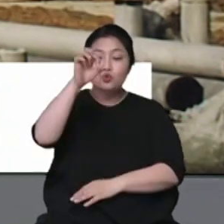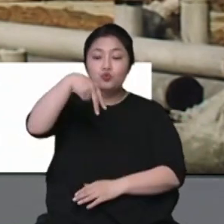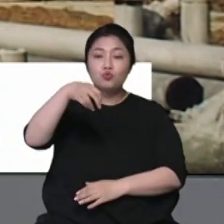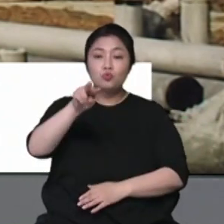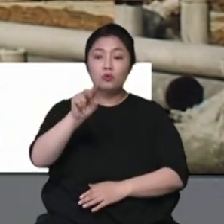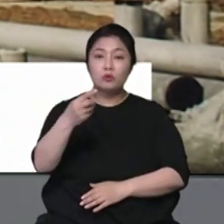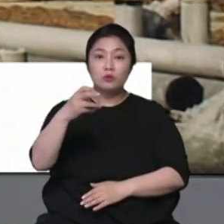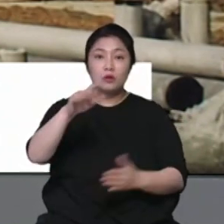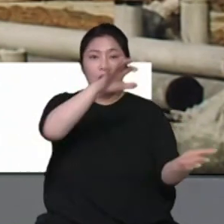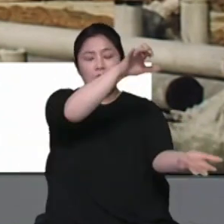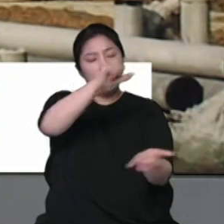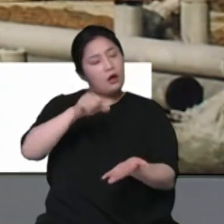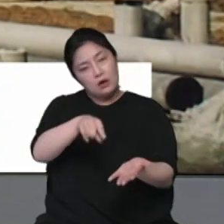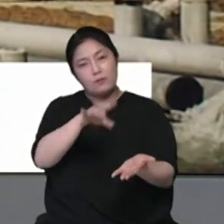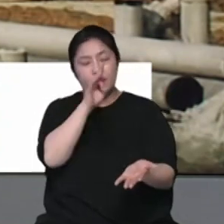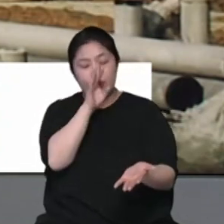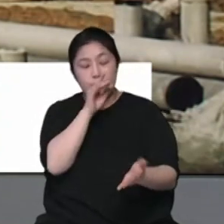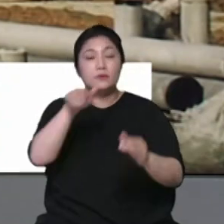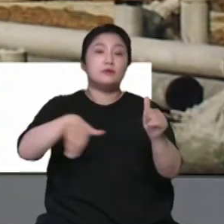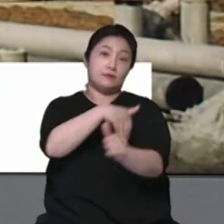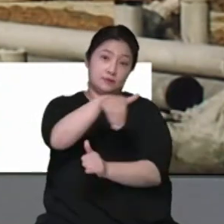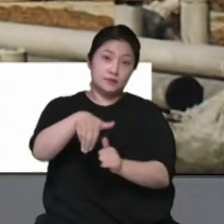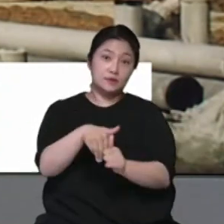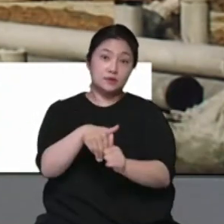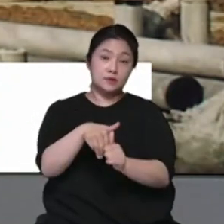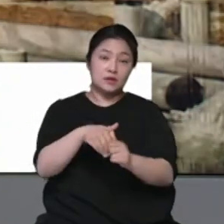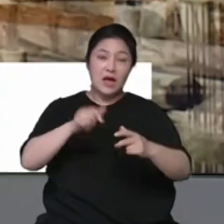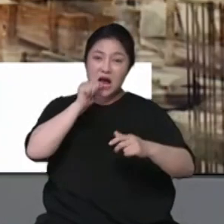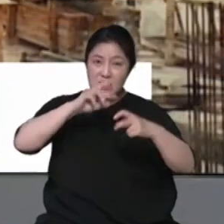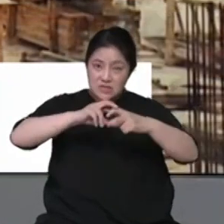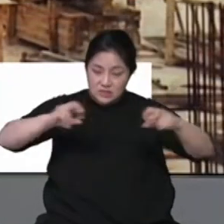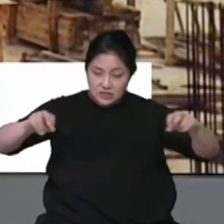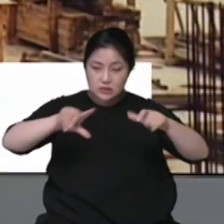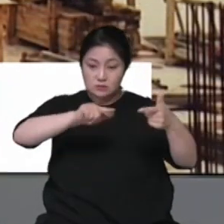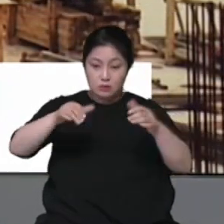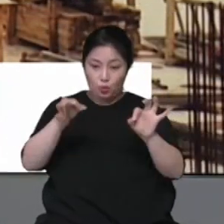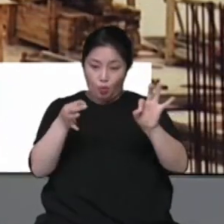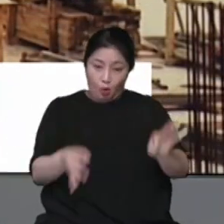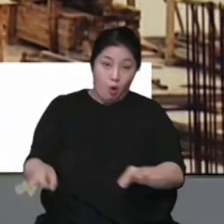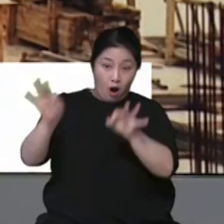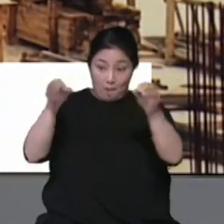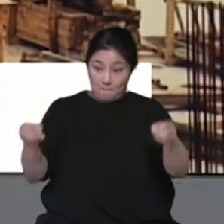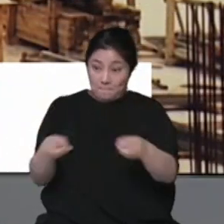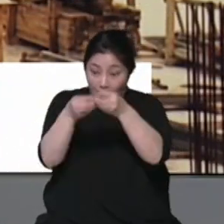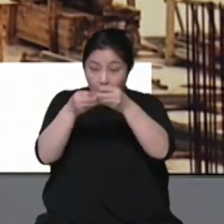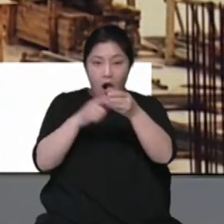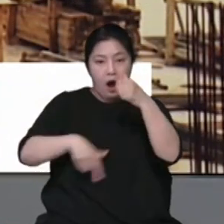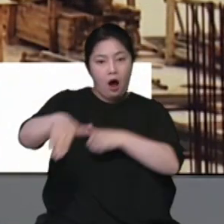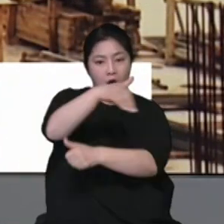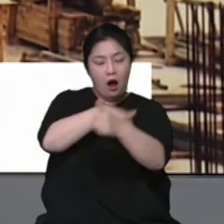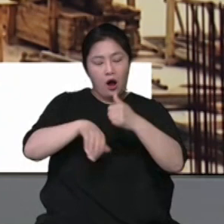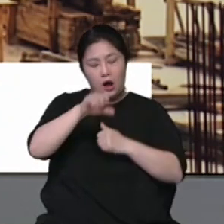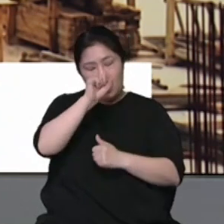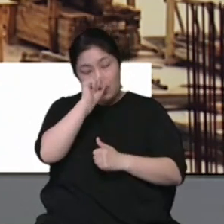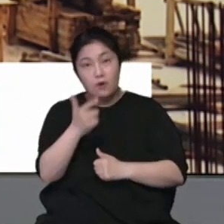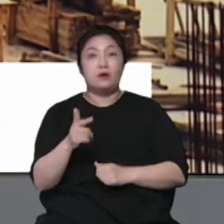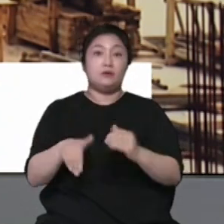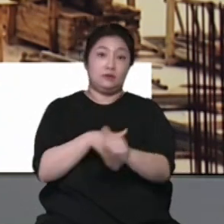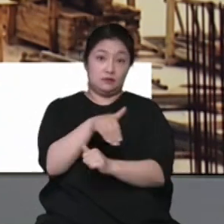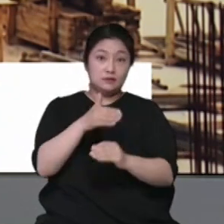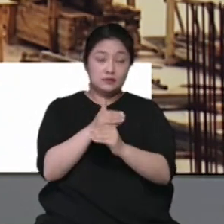유연탄 공급이 사실상 끊겼기 때문입니다. 철근 등 건설 자재값 폭등과 맞물려 상황이 더욱 어려워지고